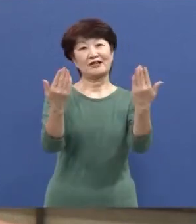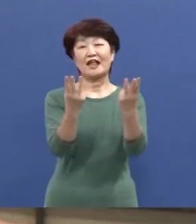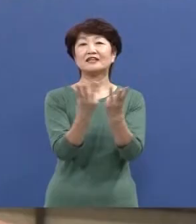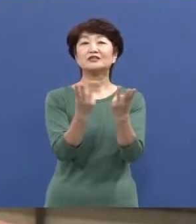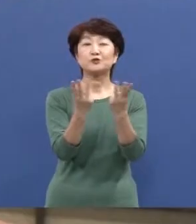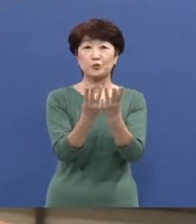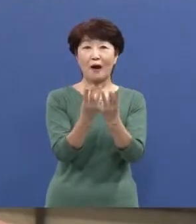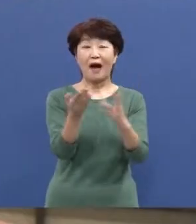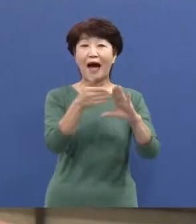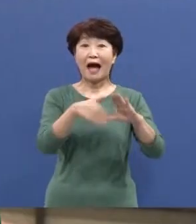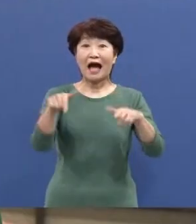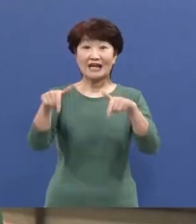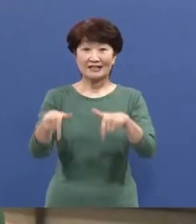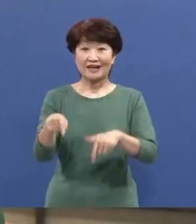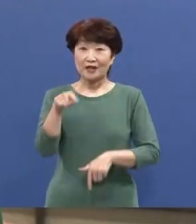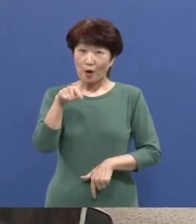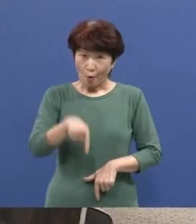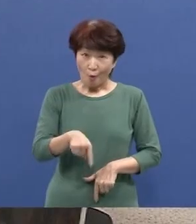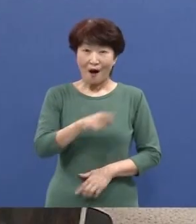なんですよ。